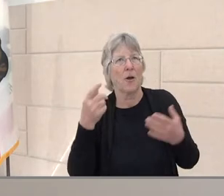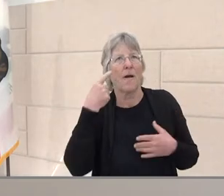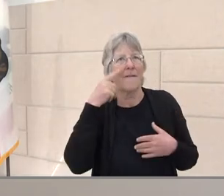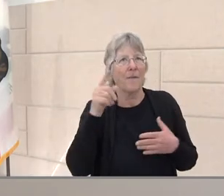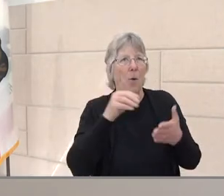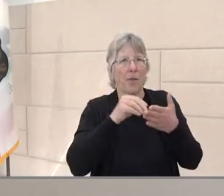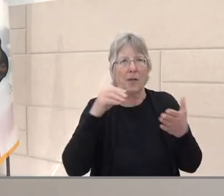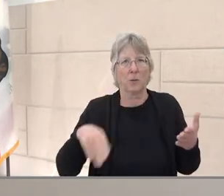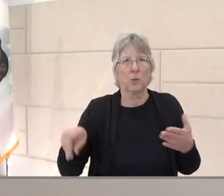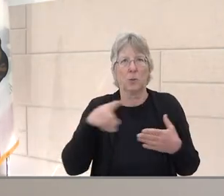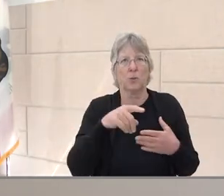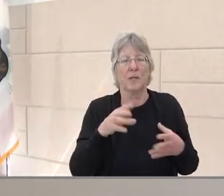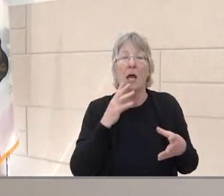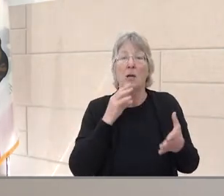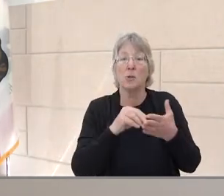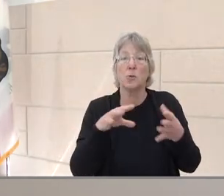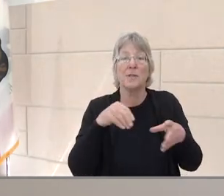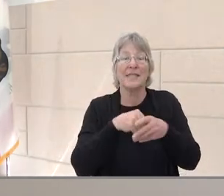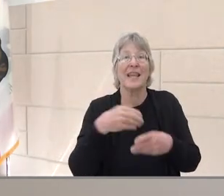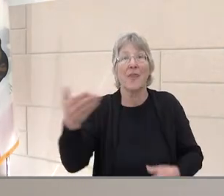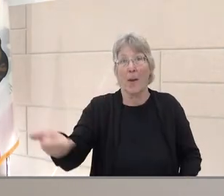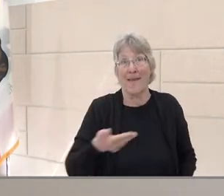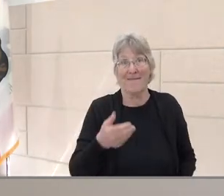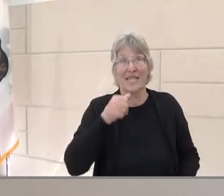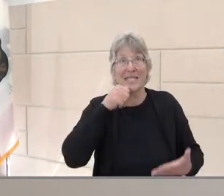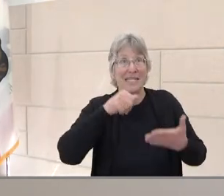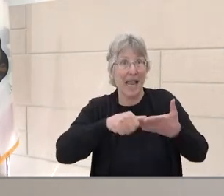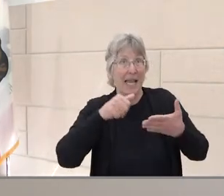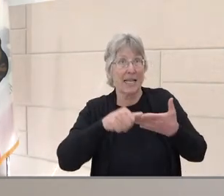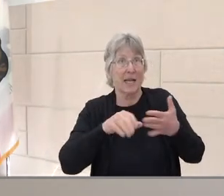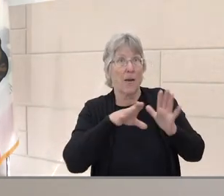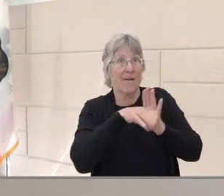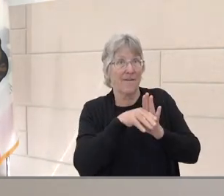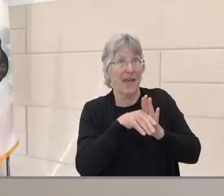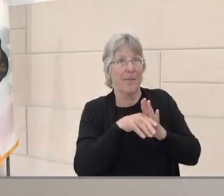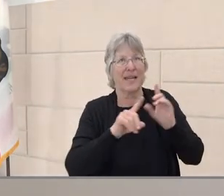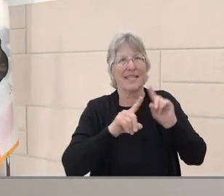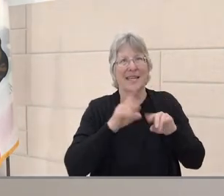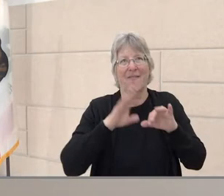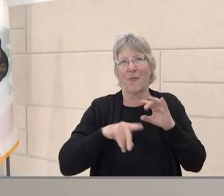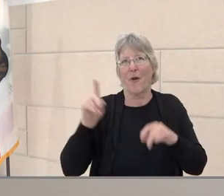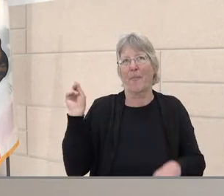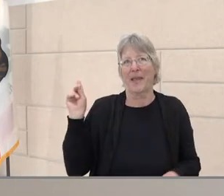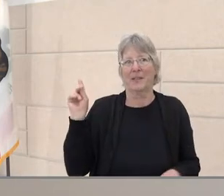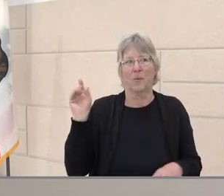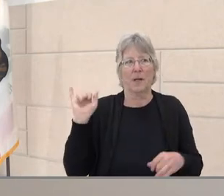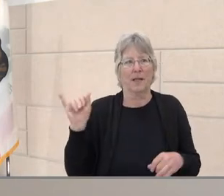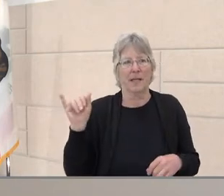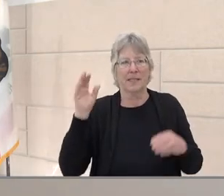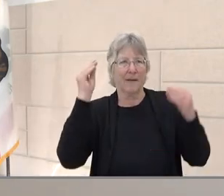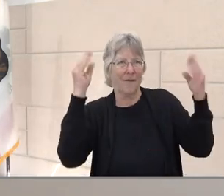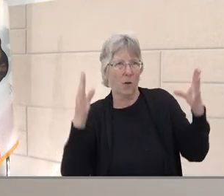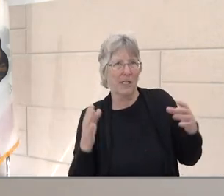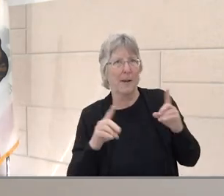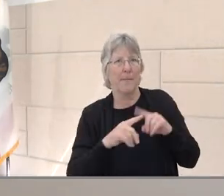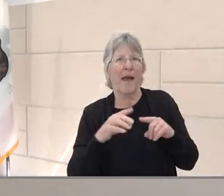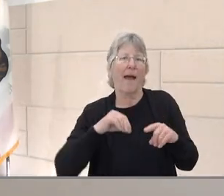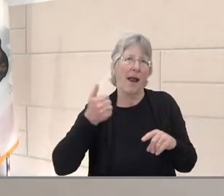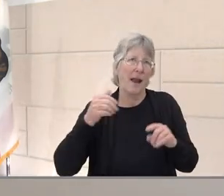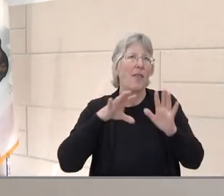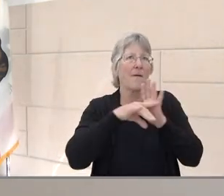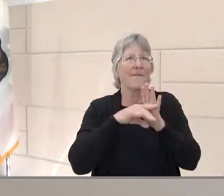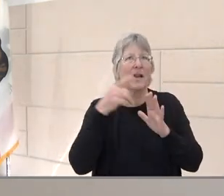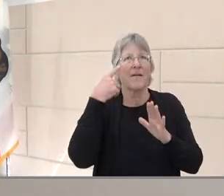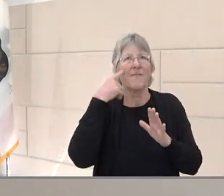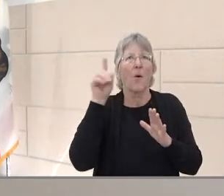បង្កើតឡើងសម្រាប់សិស្សពួកគេនឹងទទួលបានសេចក្តីចិញ្ចើញដែលគេនឹងឲ្យមើលវីដេអូខុសពីអ្វីដែលយើ